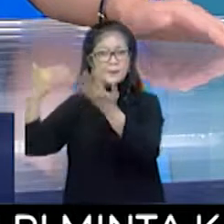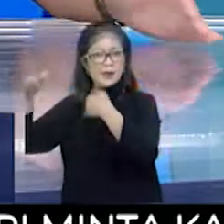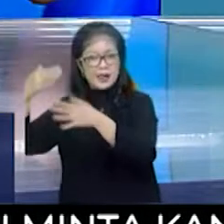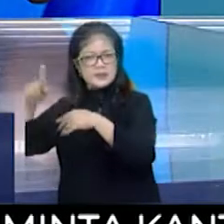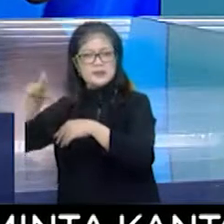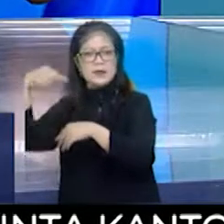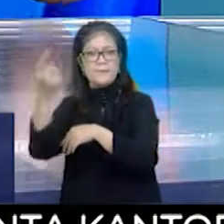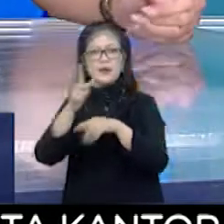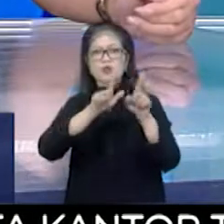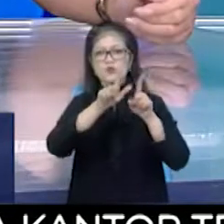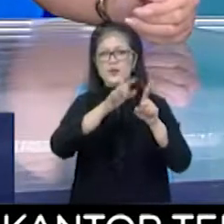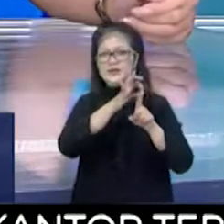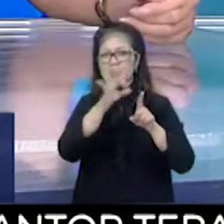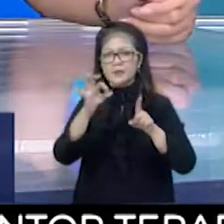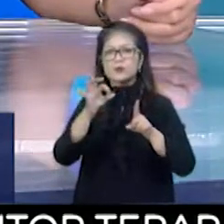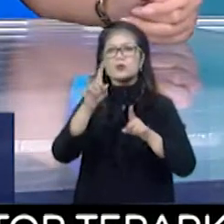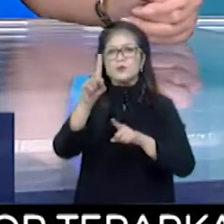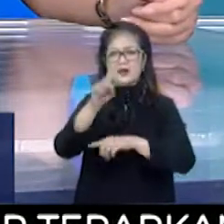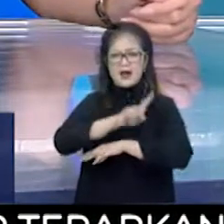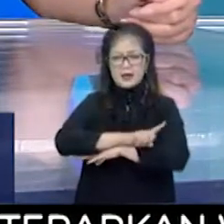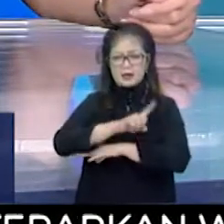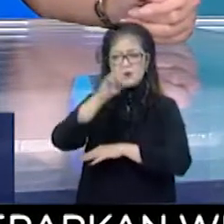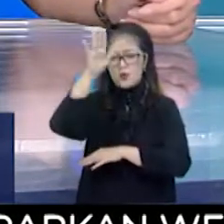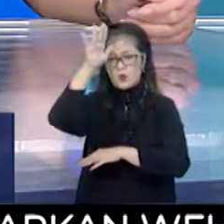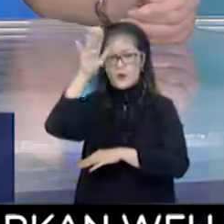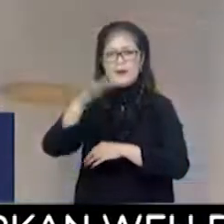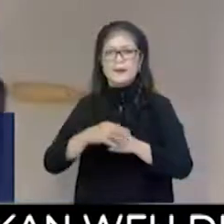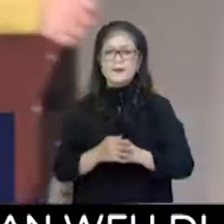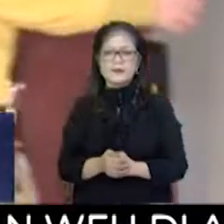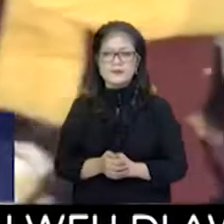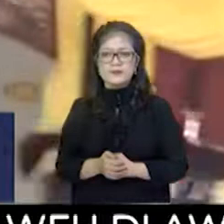dari 17.000 orang per harinya.